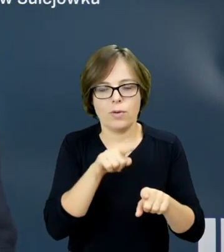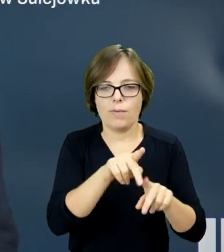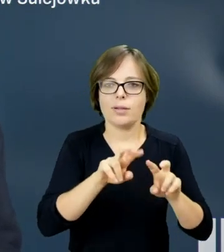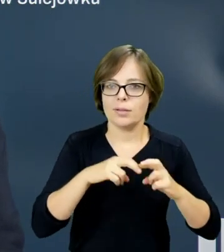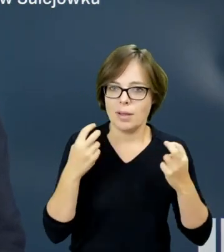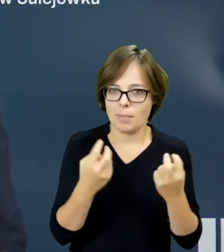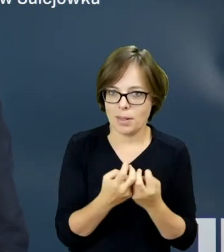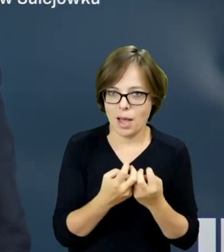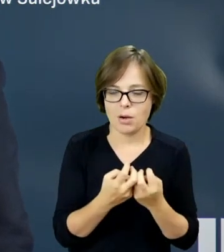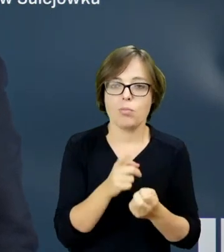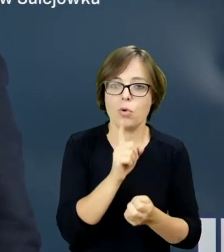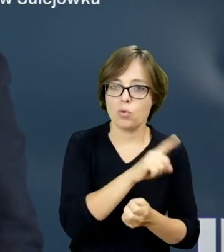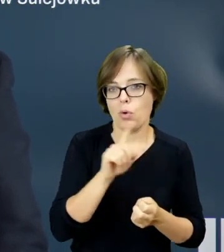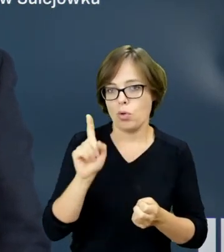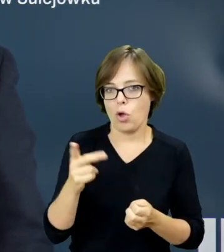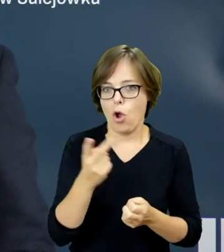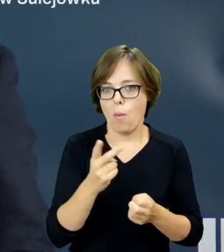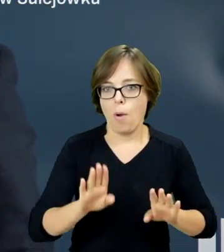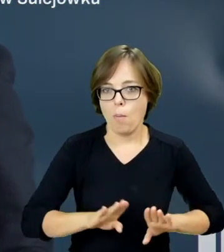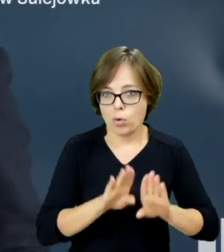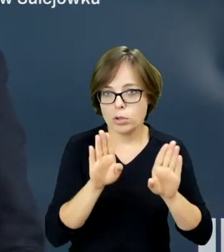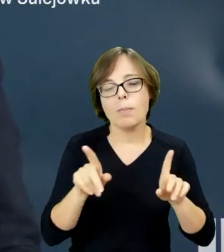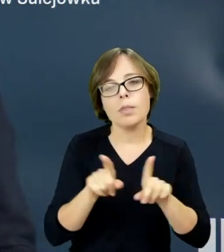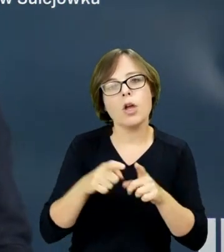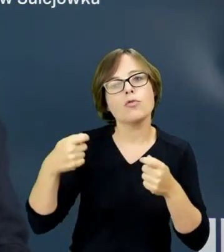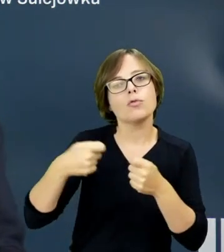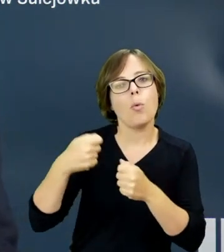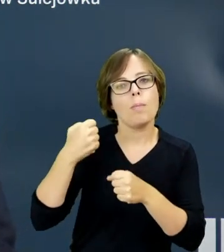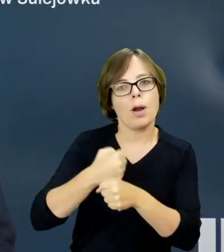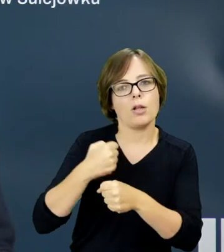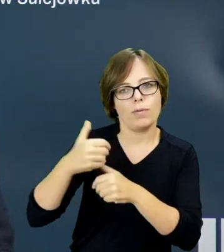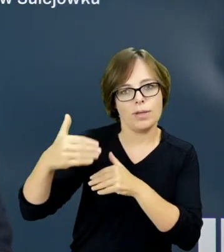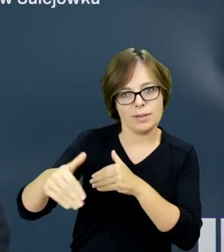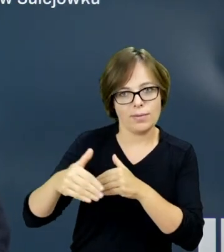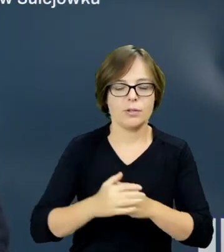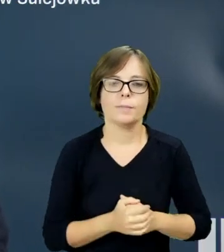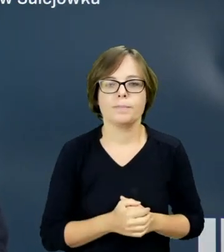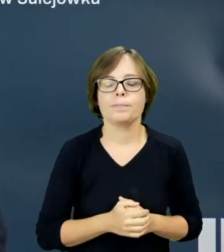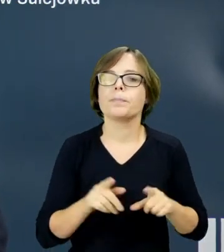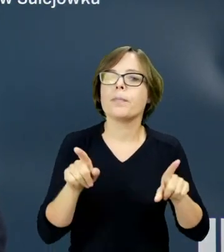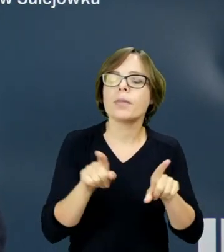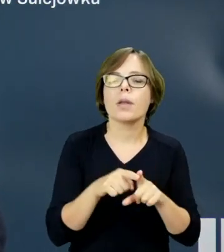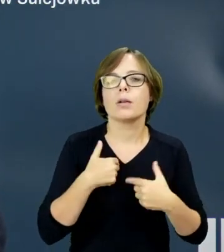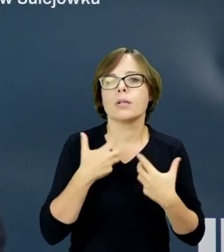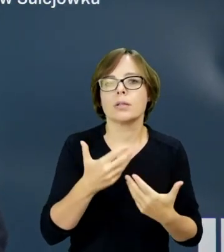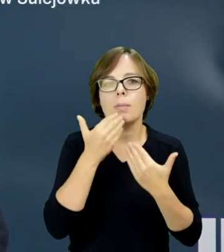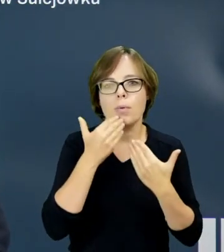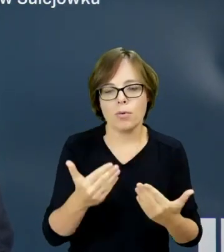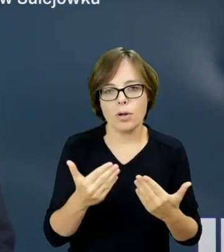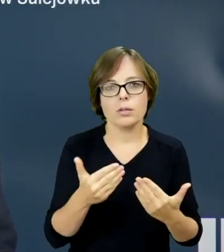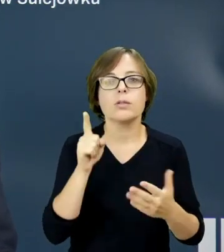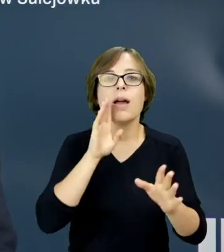stronie obu muzeów i naszym współpracownikom zewnętrznym. Chciałbym jeszcze powiedzieć, że transmisje na